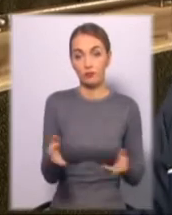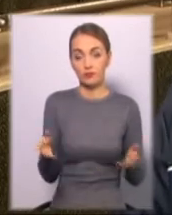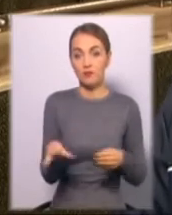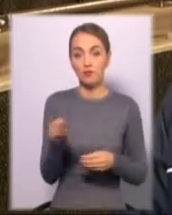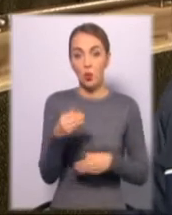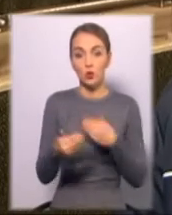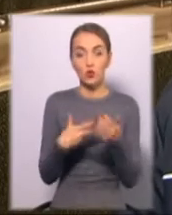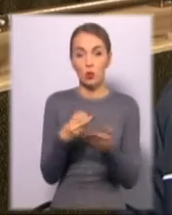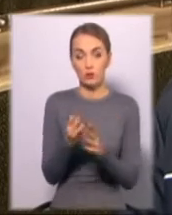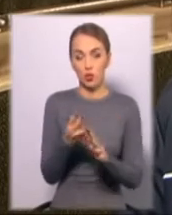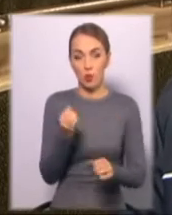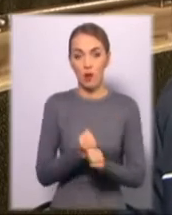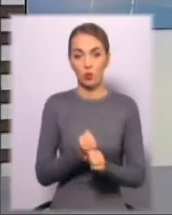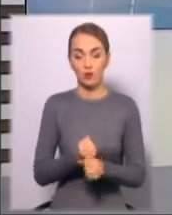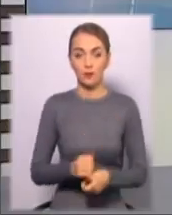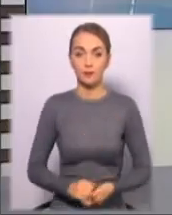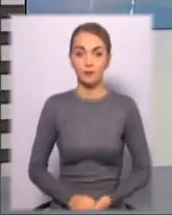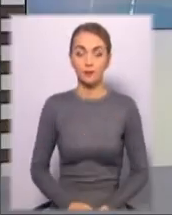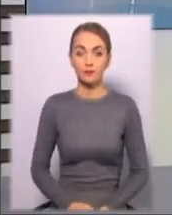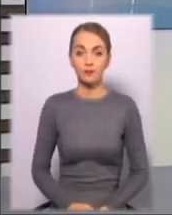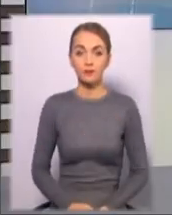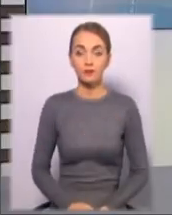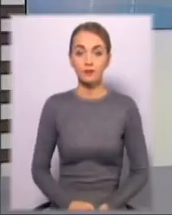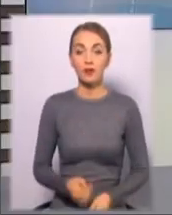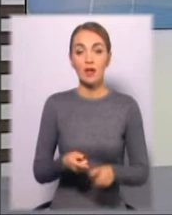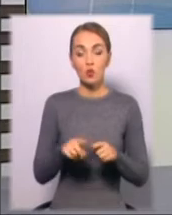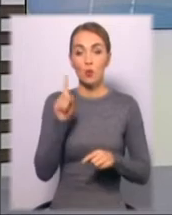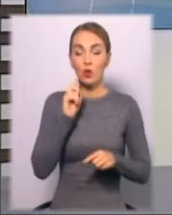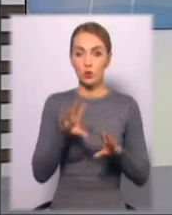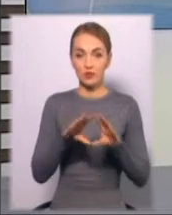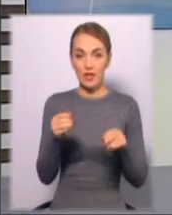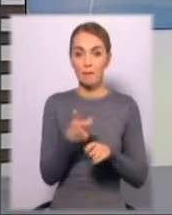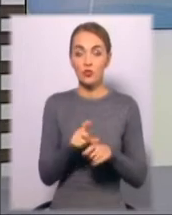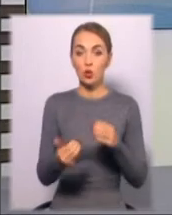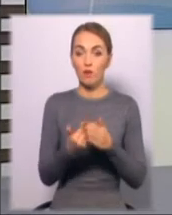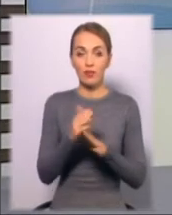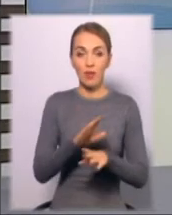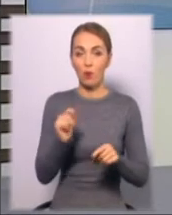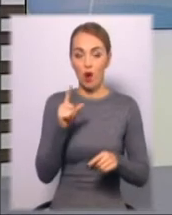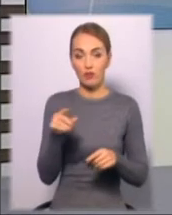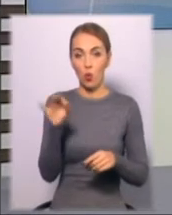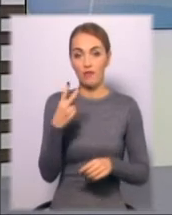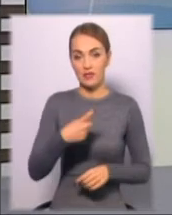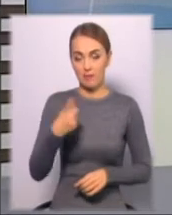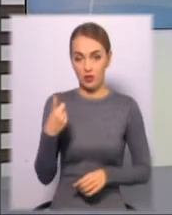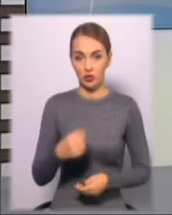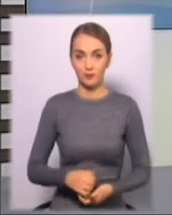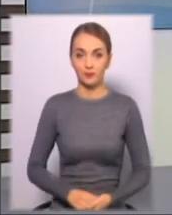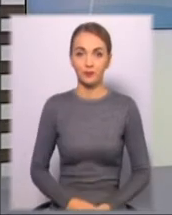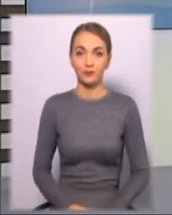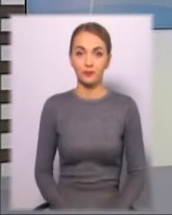идет своим чередом. Работаем. На цьому поки що все. Більше новин не прогавте вже о 21-й.